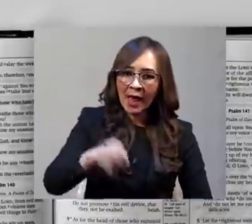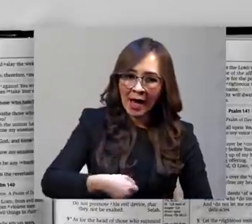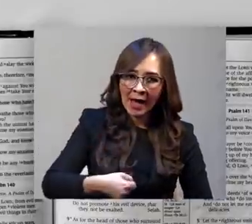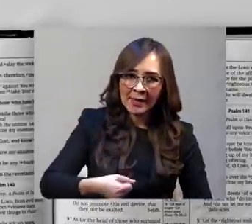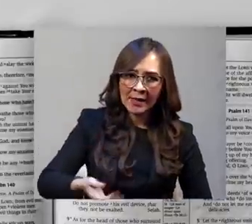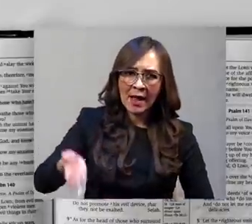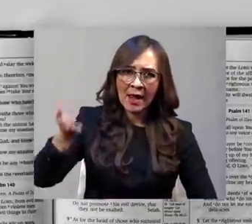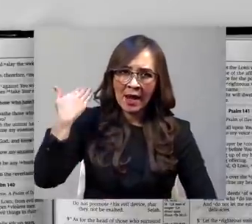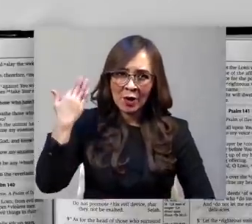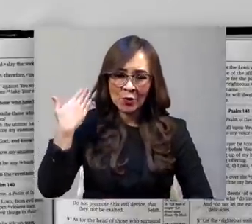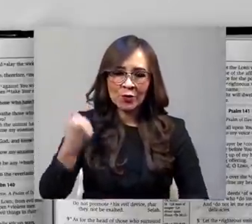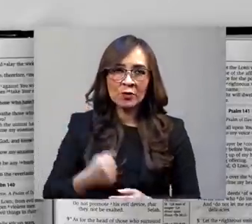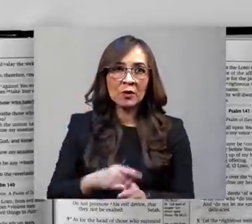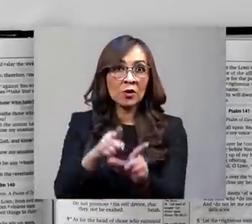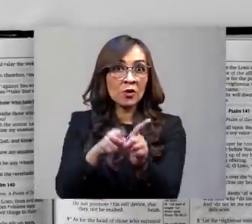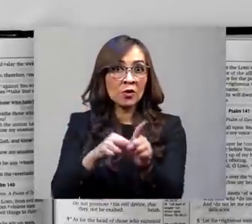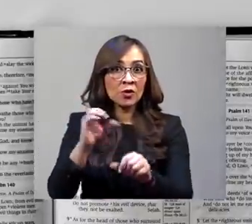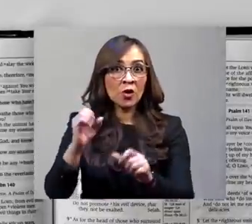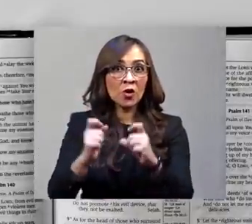belajar.